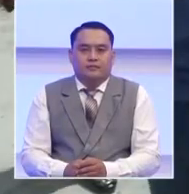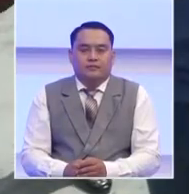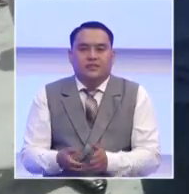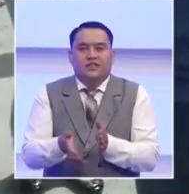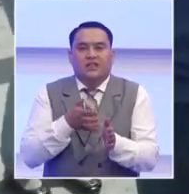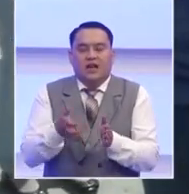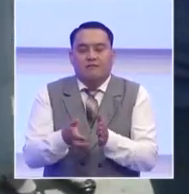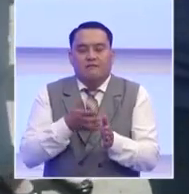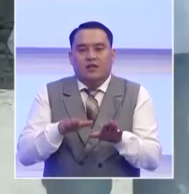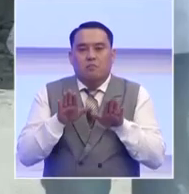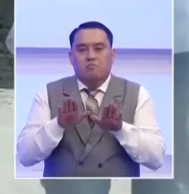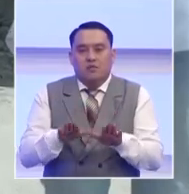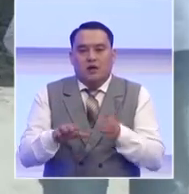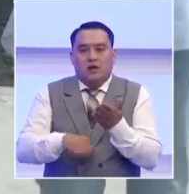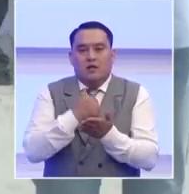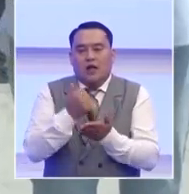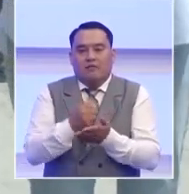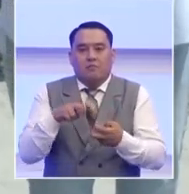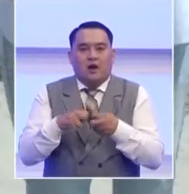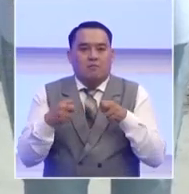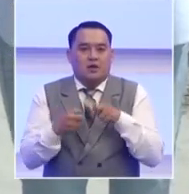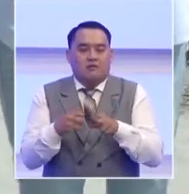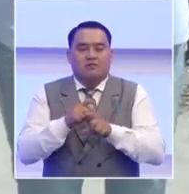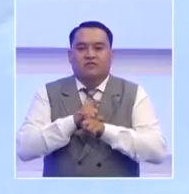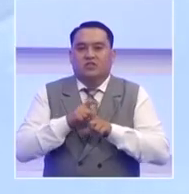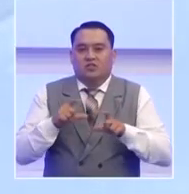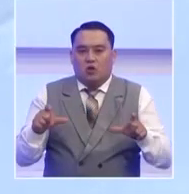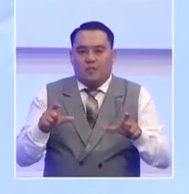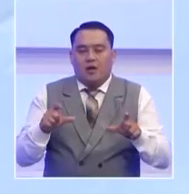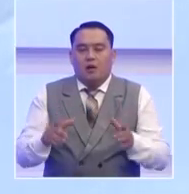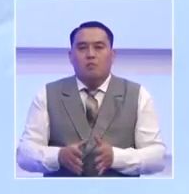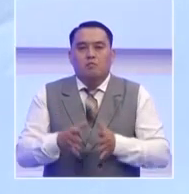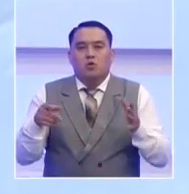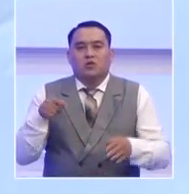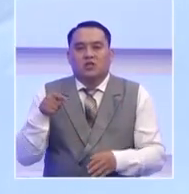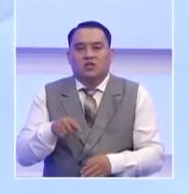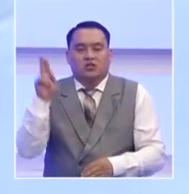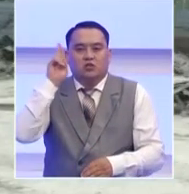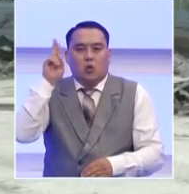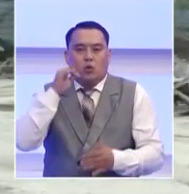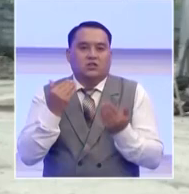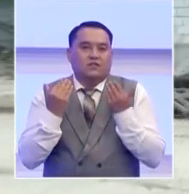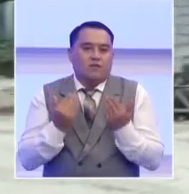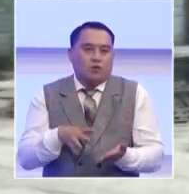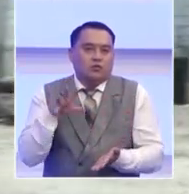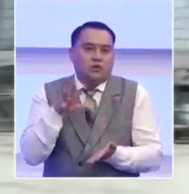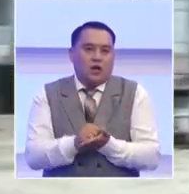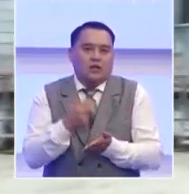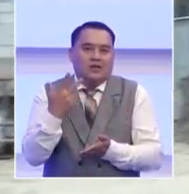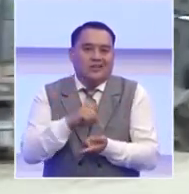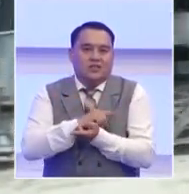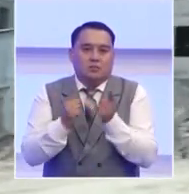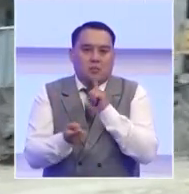Дефицит ученических мест – одна из главных проблем средней школы села Касымбек. Более 1000 учащихся до сегодняшнего дня занимались в три